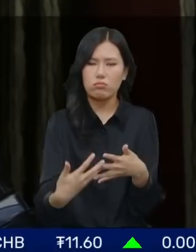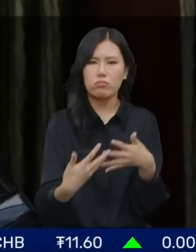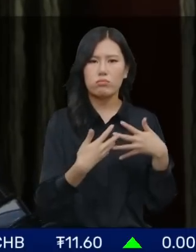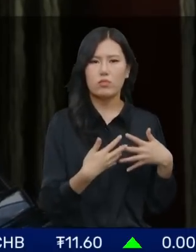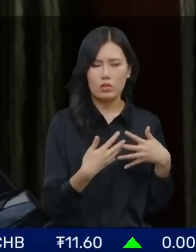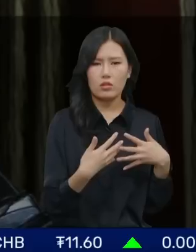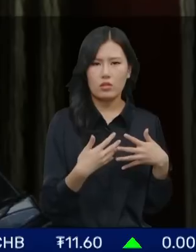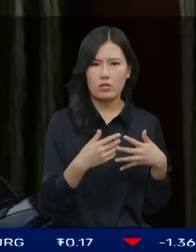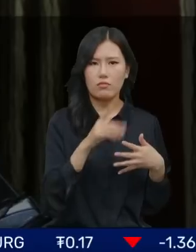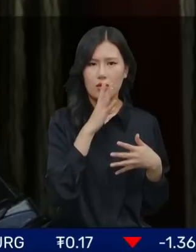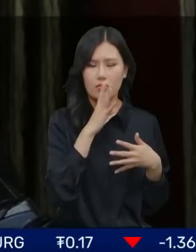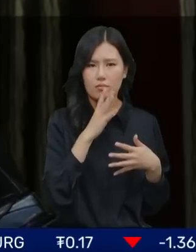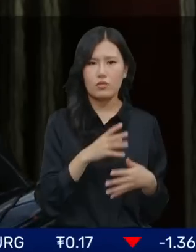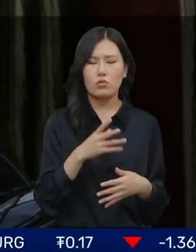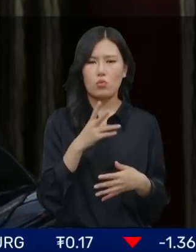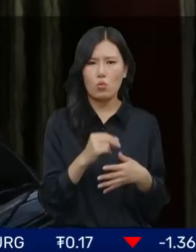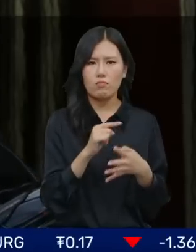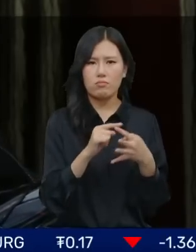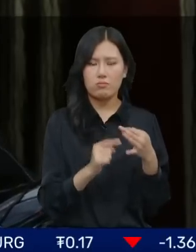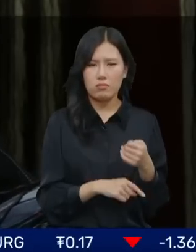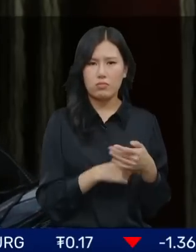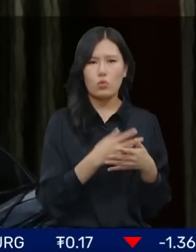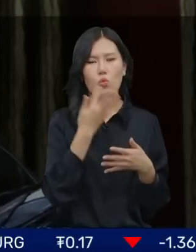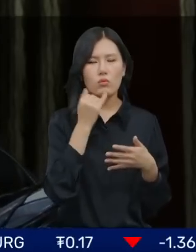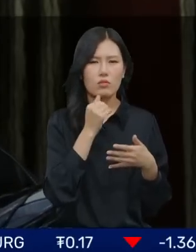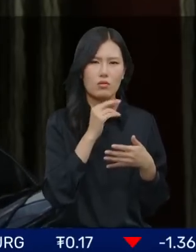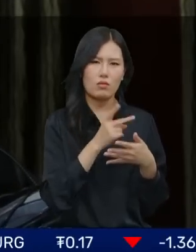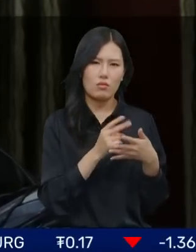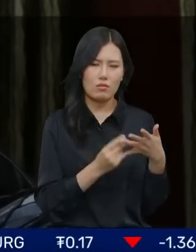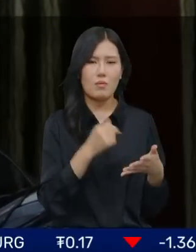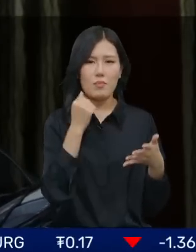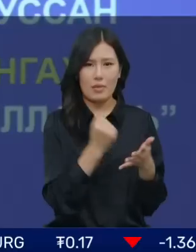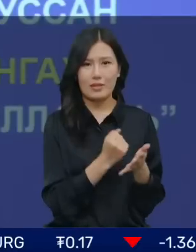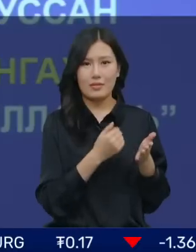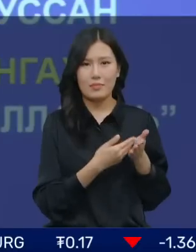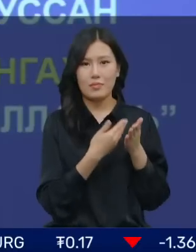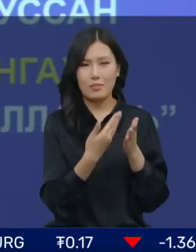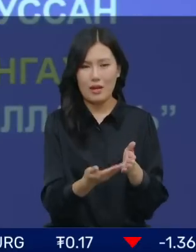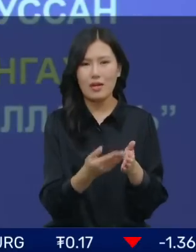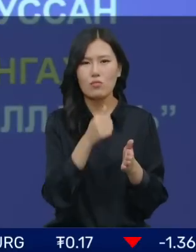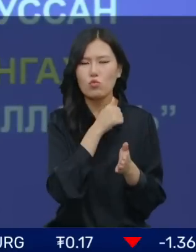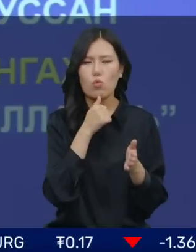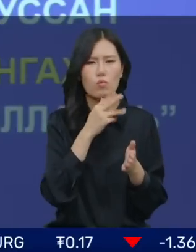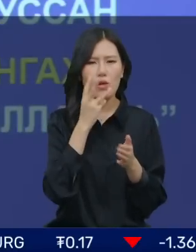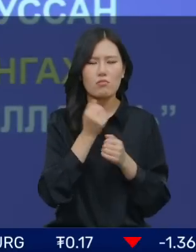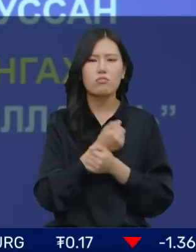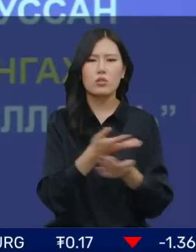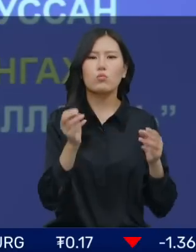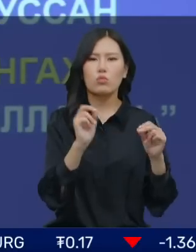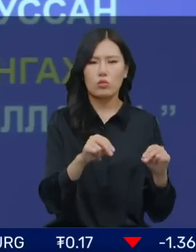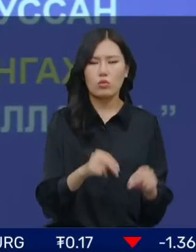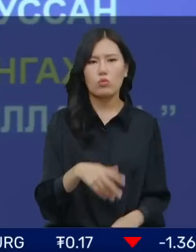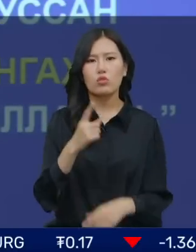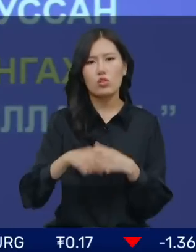этгээд нь үндэсний статистикийн хороо. Тэгээ маягтыг батлаад өгчвөл та бүхэнд нийлдтэй түгээгдэнэ гэсэн үг. Эрх оны сонгуулиар